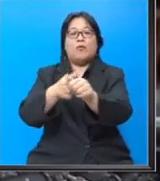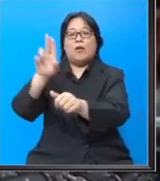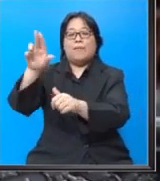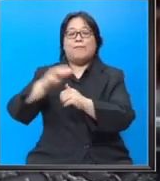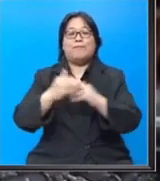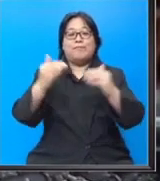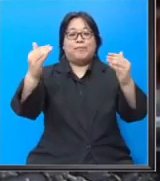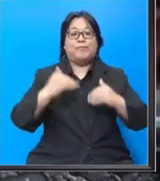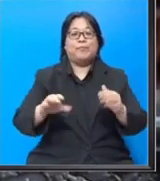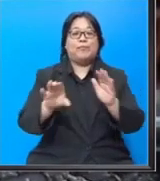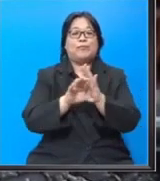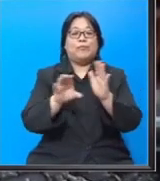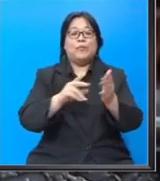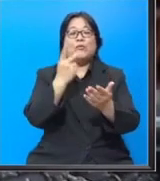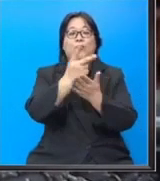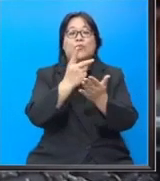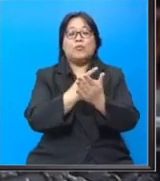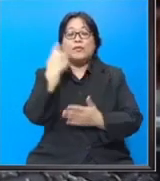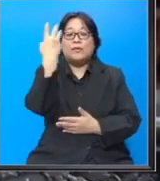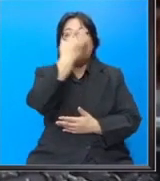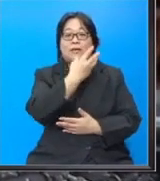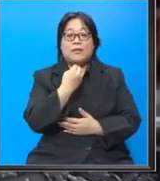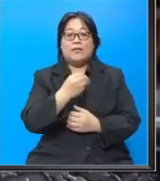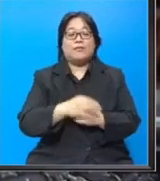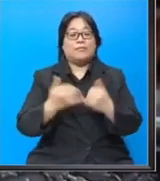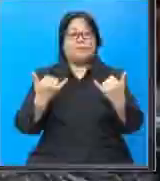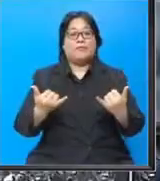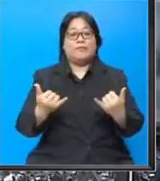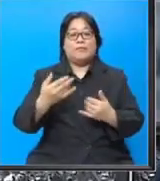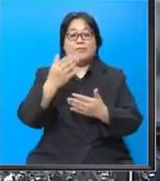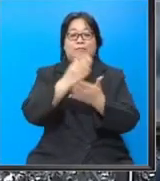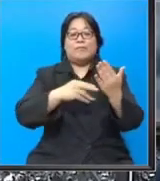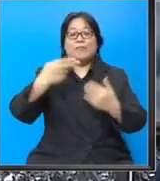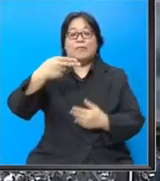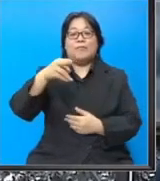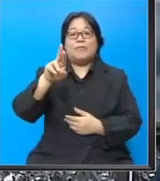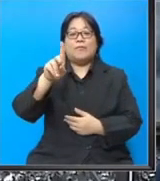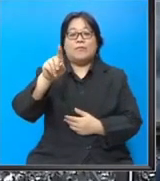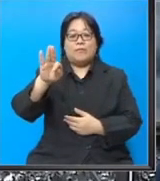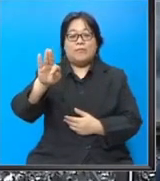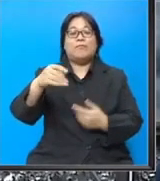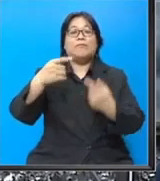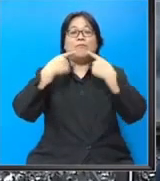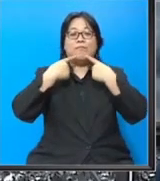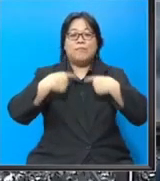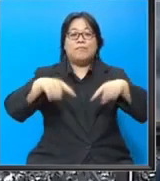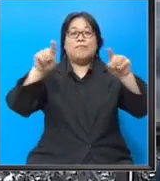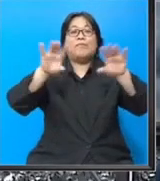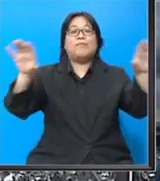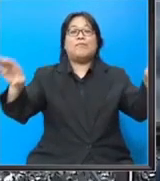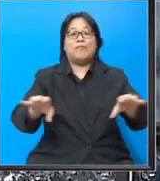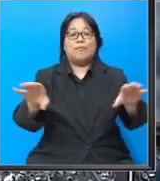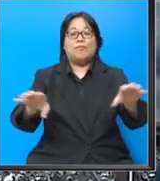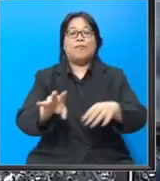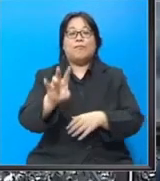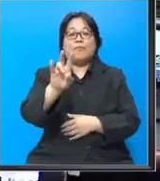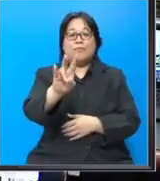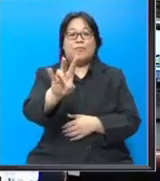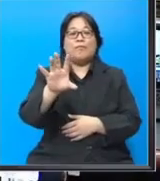keduanya kursus rotan kecantikan yang mana sekarang ini pihak Is'ad telah berjaya menjalankn